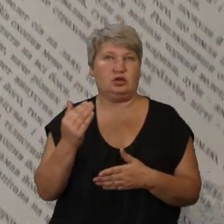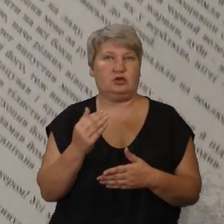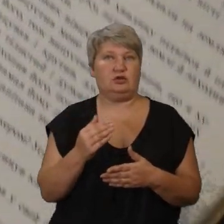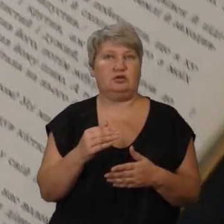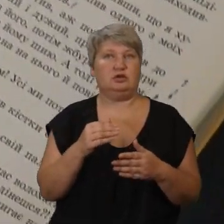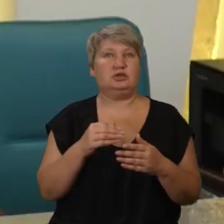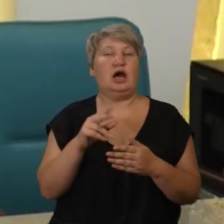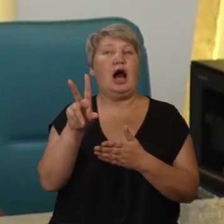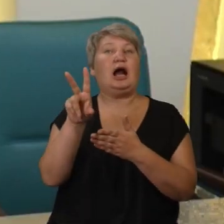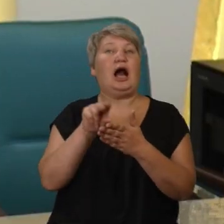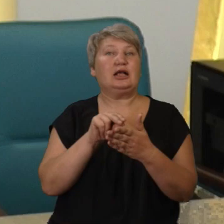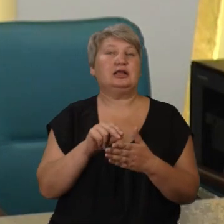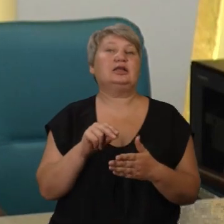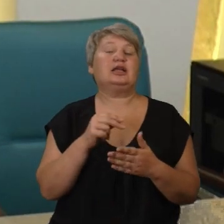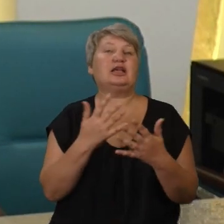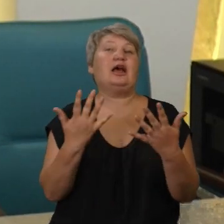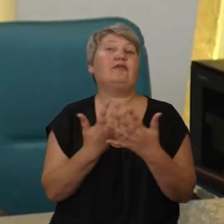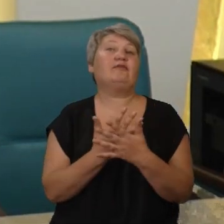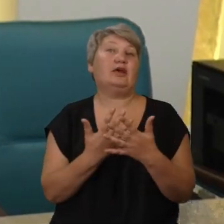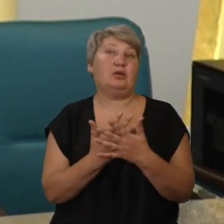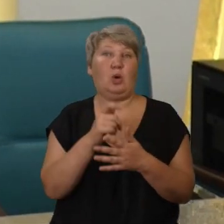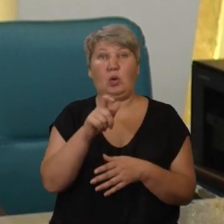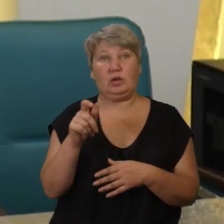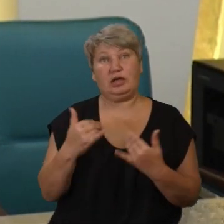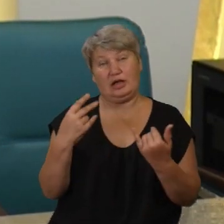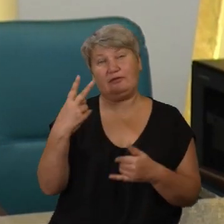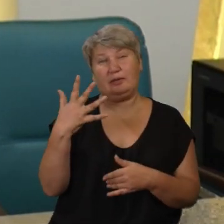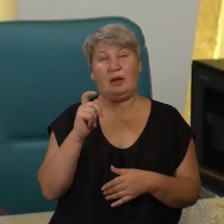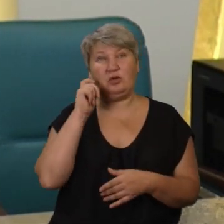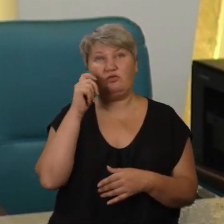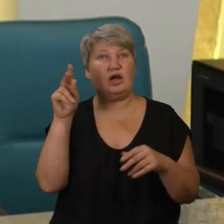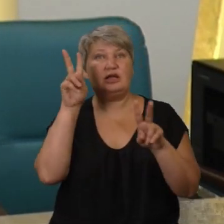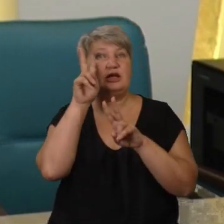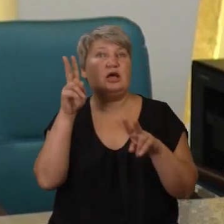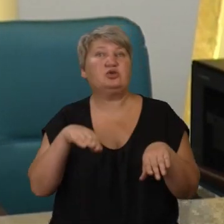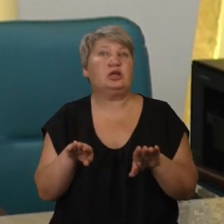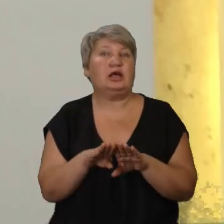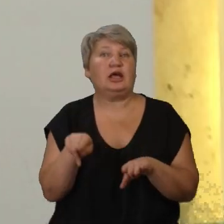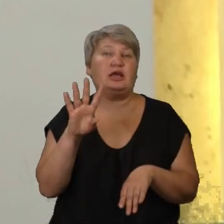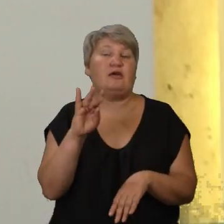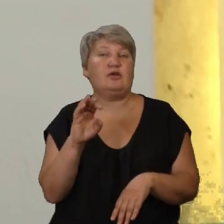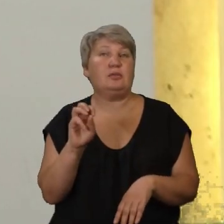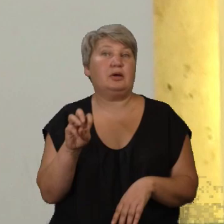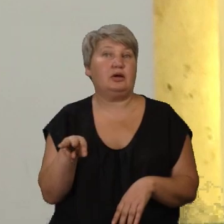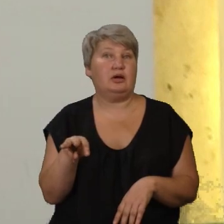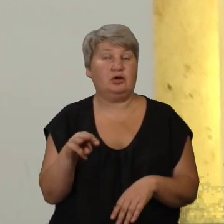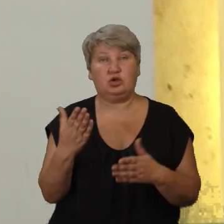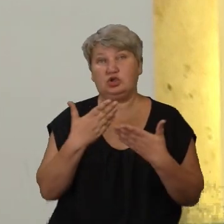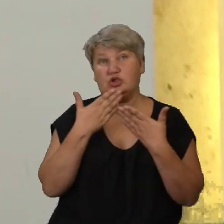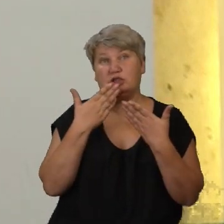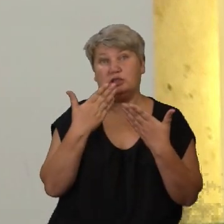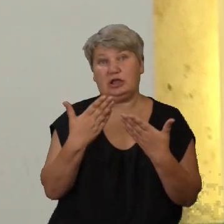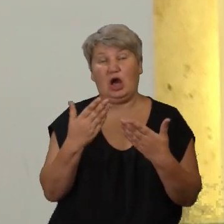діафільму Я думаю людям яким зараз по 25 років Вони вже не знають що таке діафільм читаємо мовою